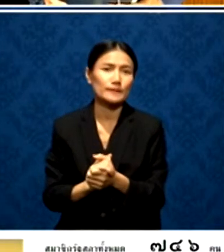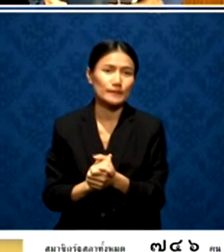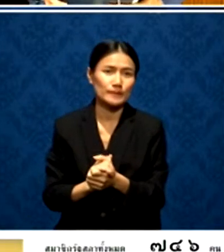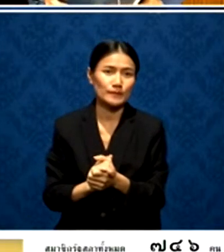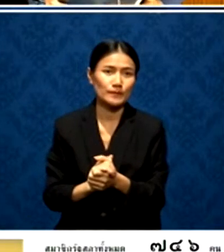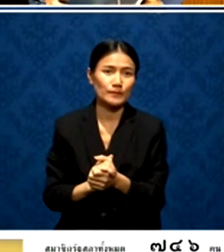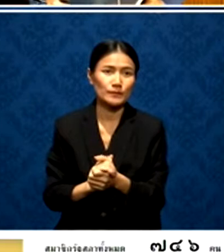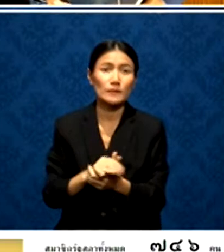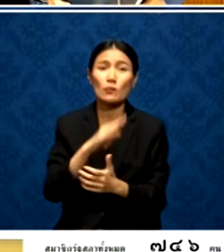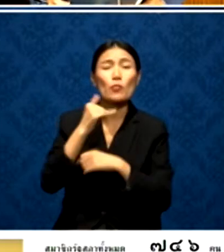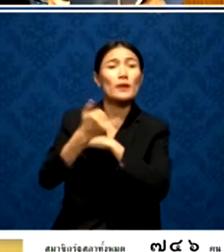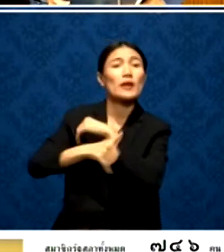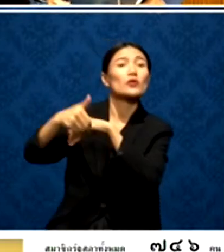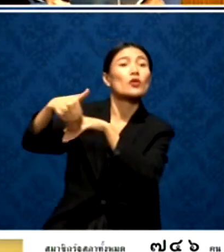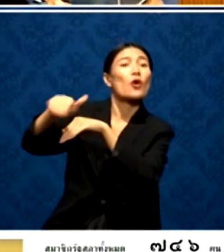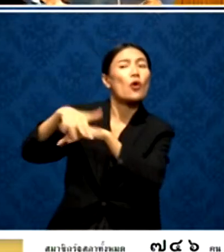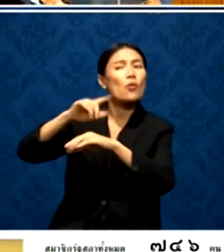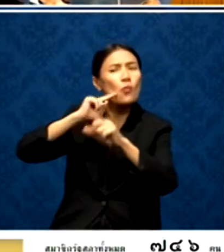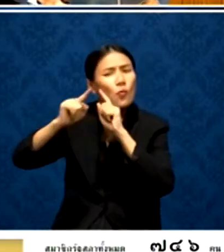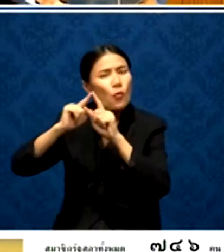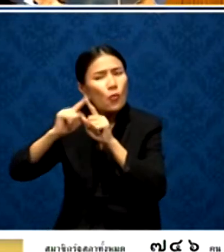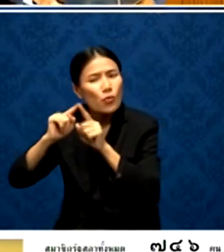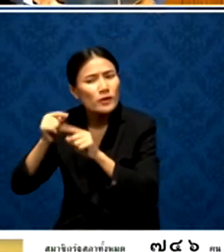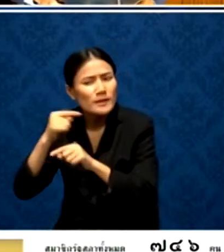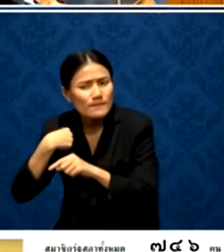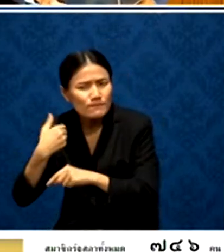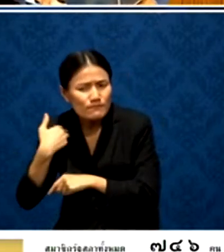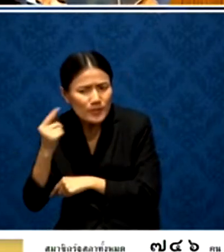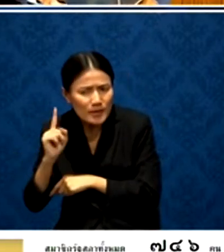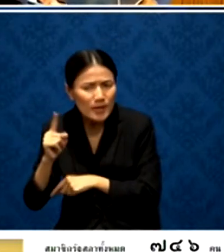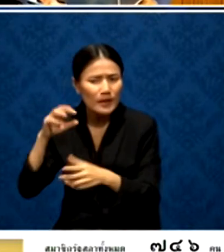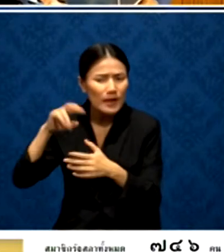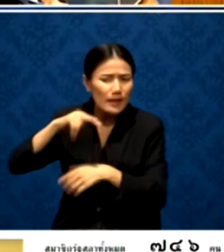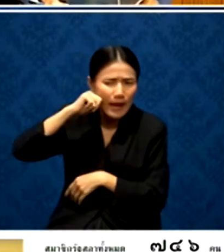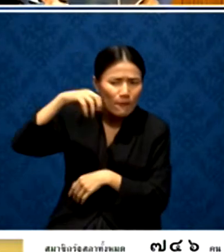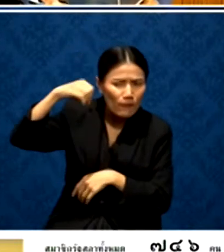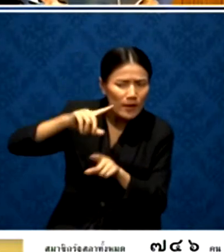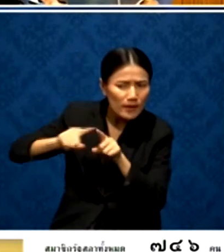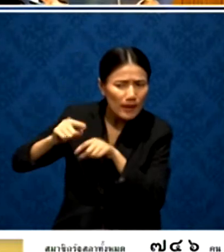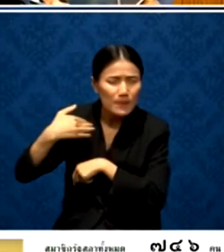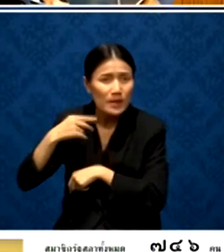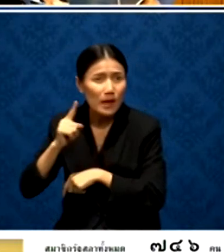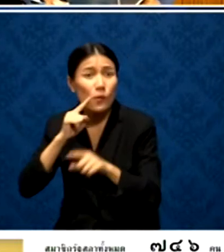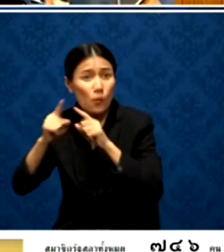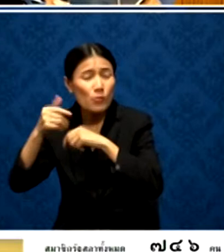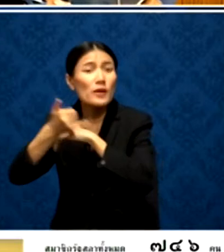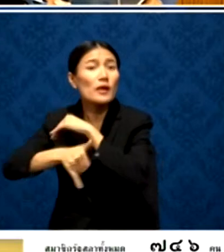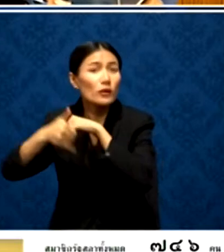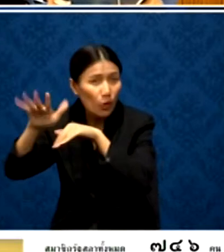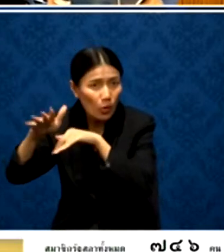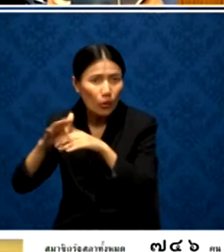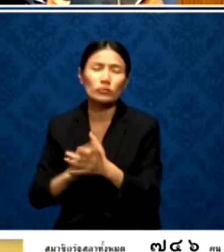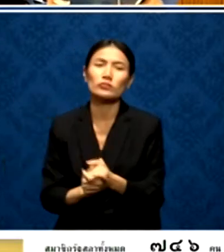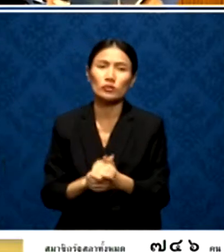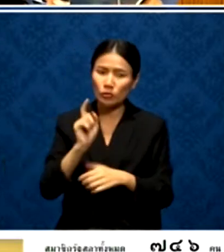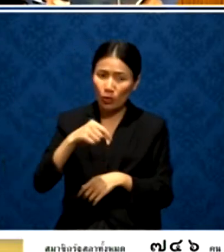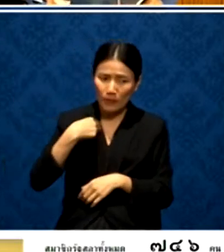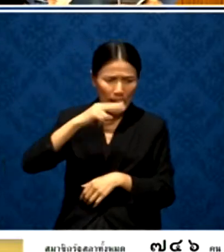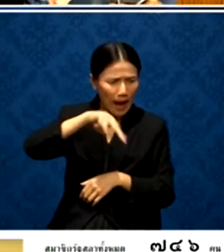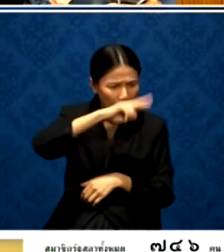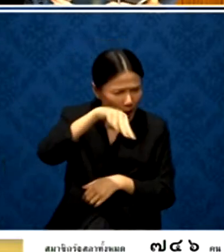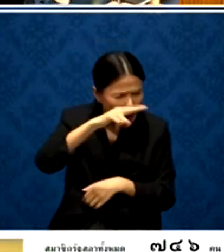สิทธิ์กับประเทศข้างเคียงและสำรวจแหล่งพลังงานเพิ่มเติมรวมถึงการสนับสนุนให้เกิดการจัดหาแหล่งพลังงานให